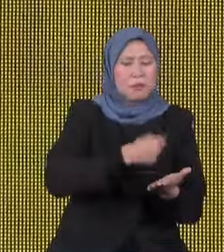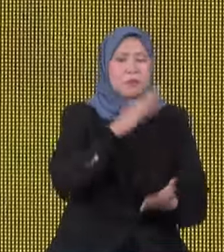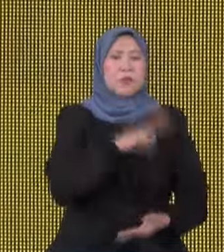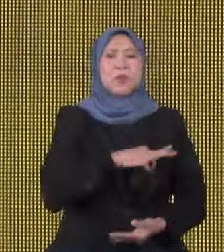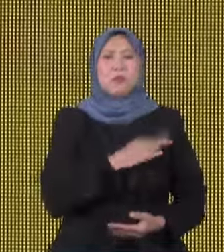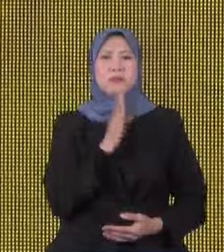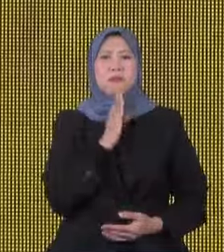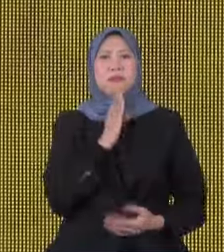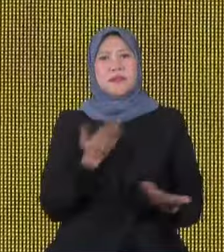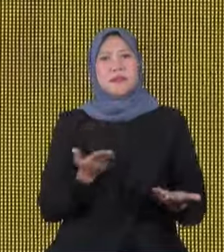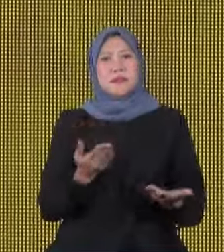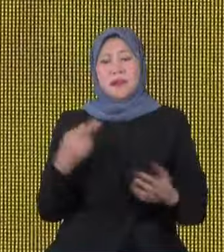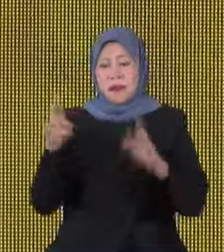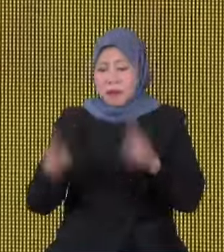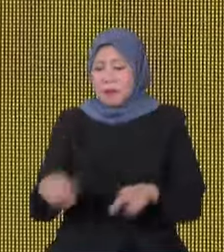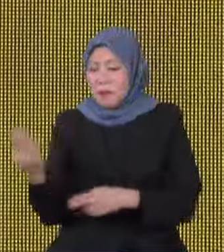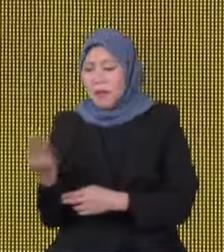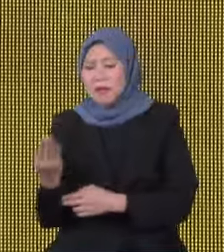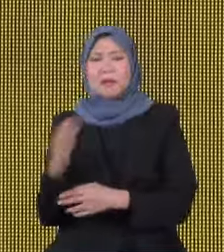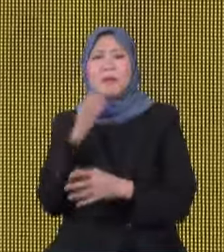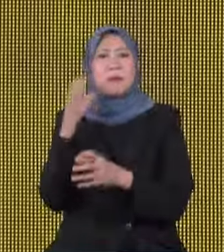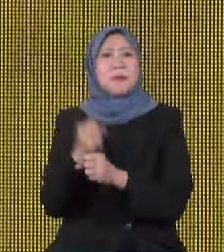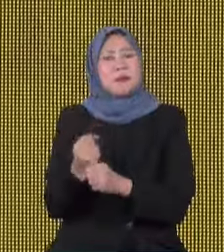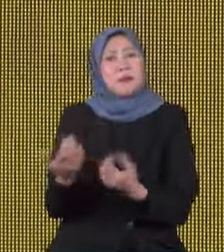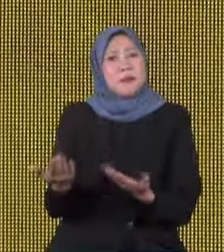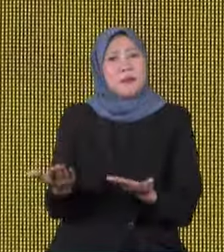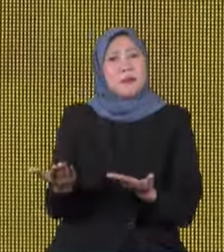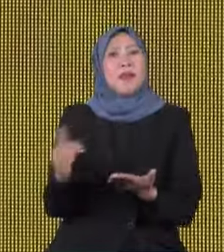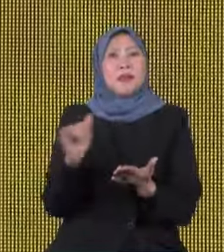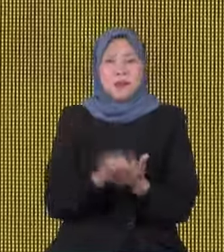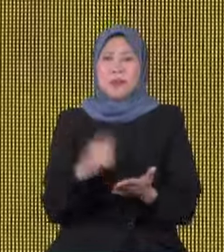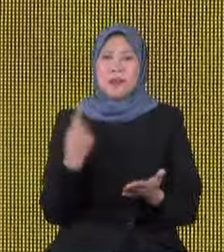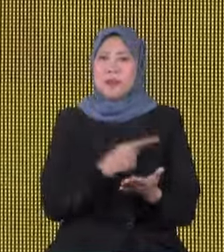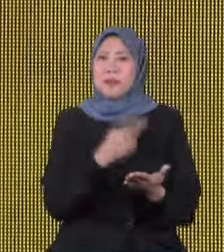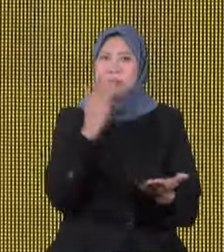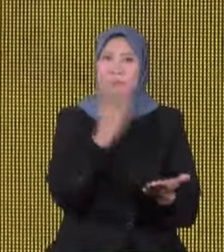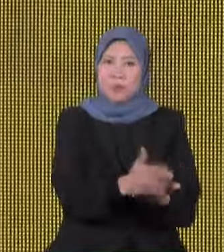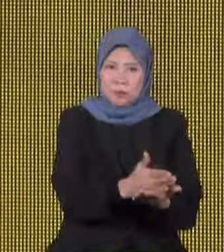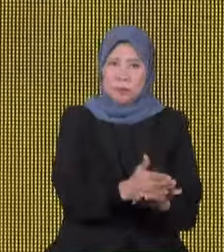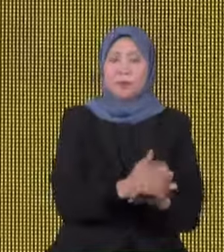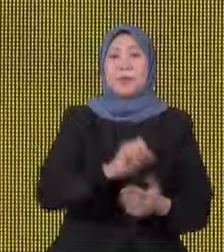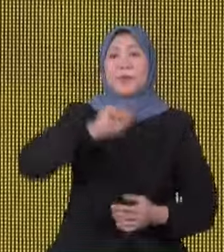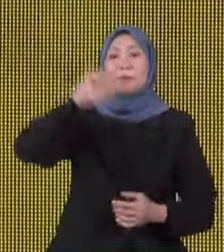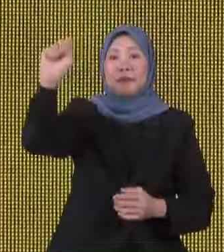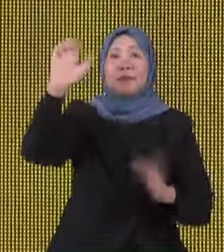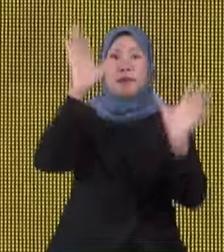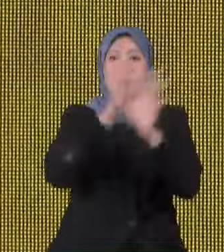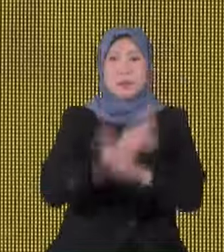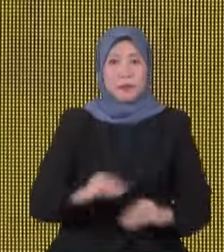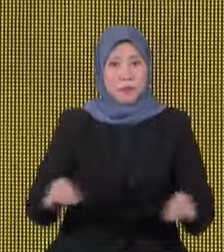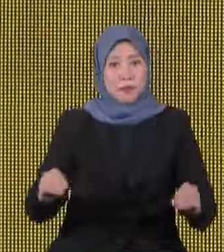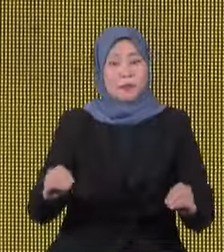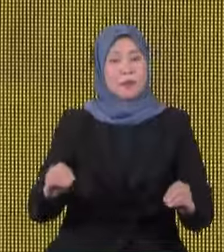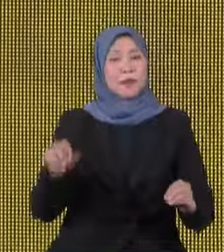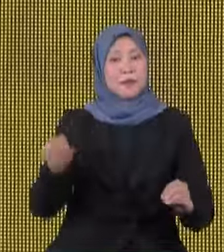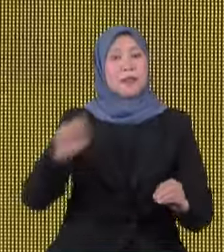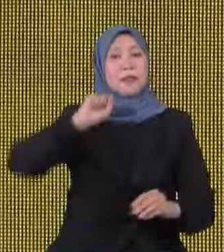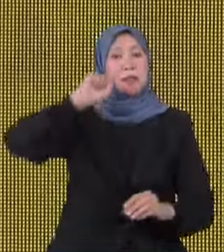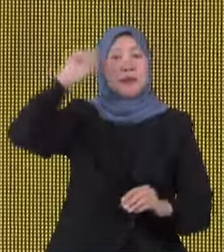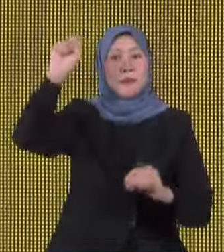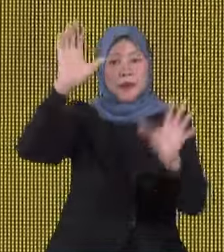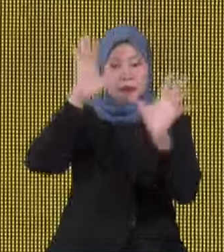Kita tak naikkan untuk rakyat biasa. Dan sebab itu kita kecualikan sekarang untuk Sabah dan Sarawak, kerana di